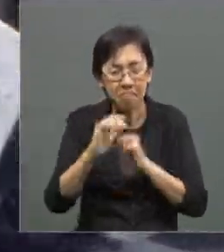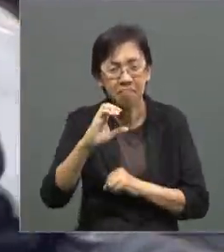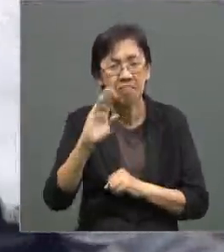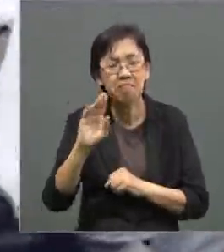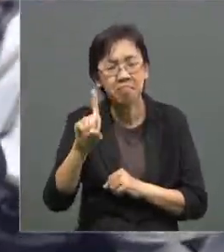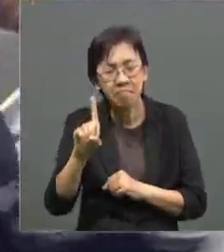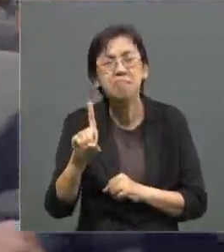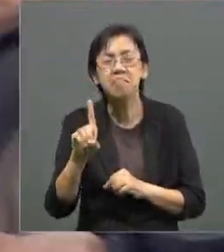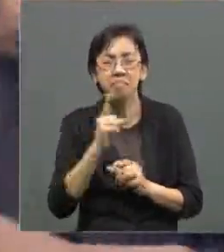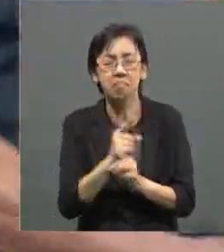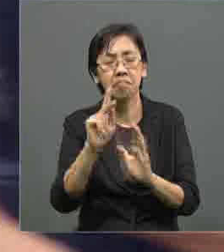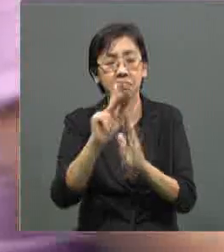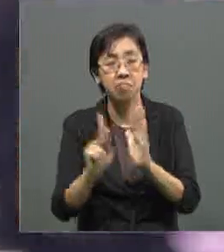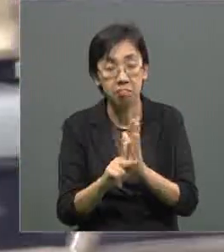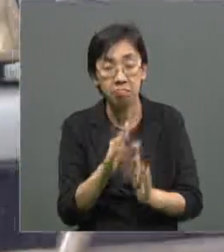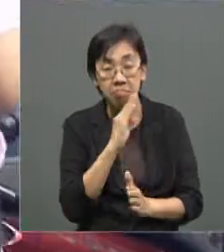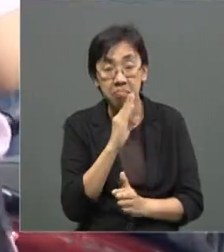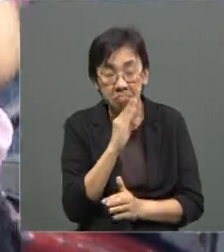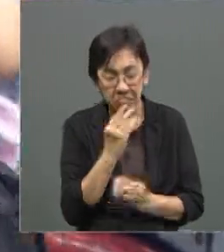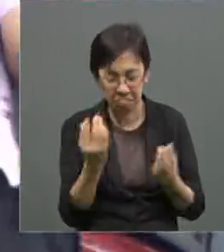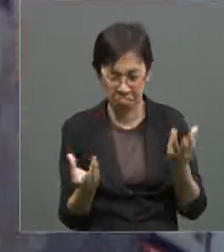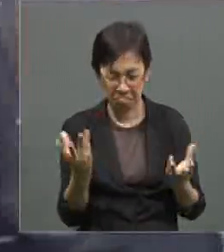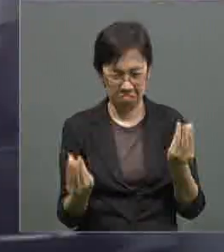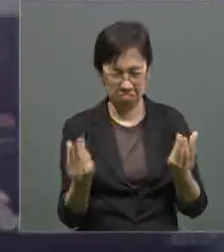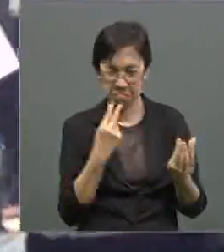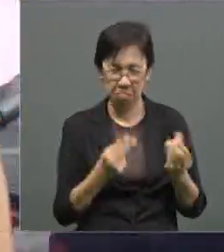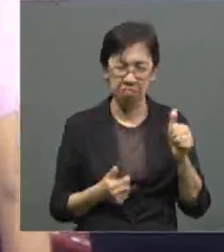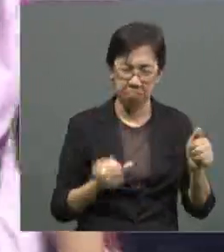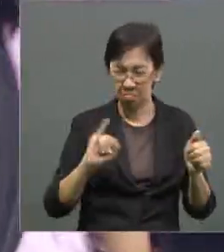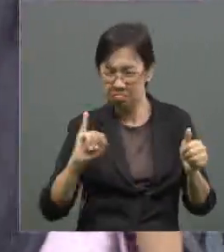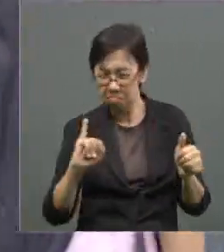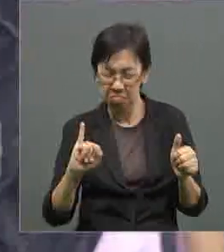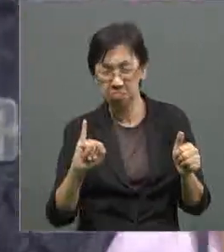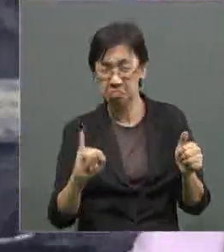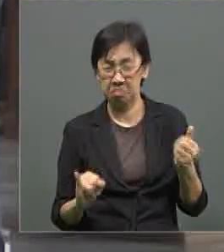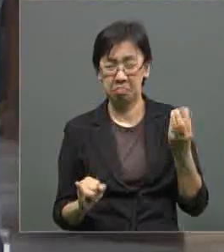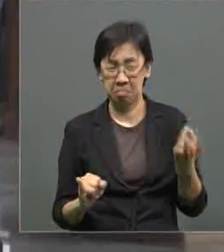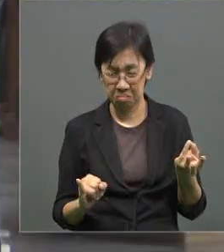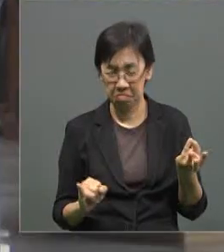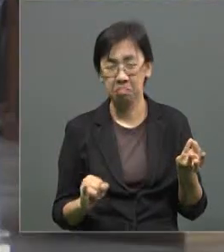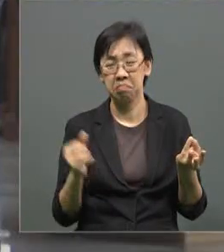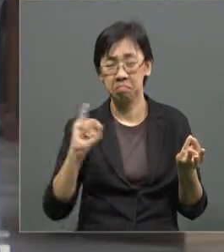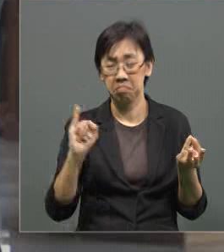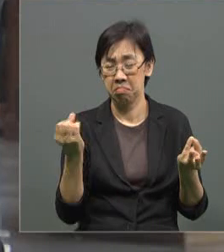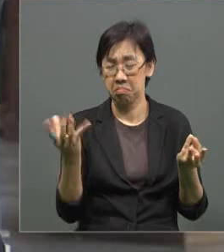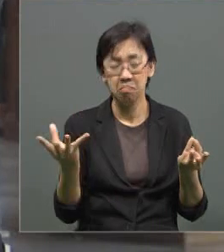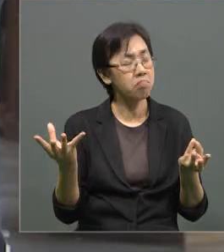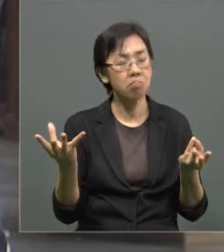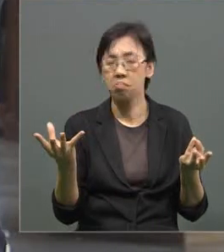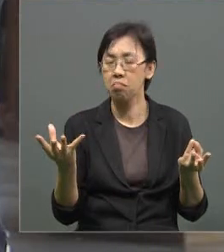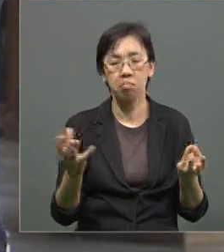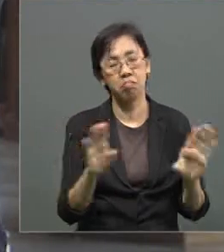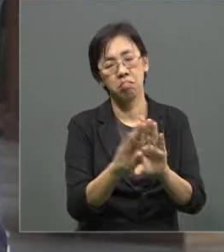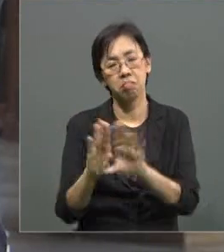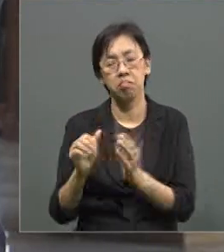อยู่ตามที่กฎหมายกำหนดเนี่ยถ้าเขาชั่งออกมาแล้วว่าผลเสียมันมากกว่าผลดีก็ต้องจบไปนะฮะใช้แค่การแพทย์อย่างเดียวอันนี้ต้องไป